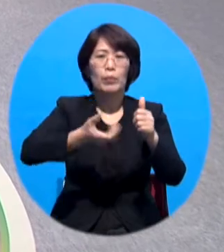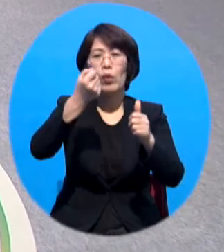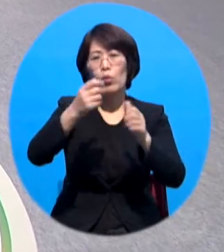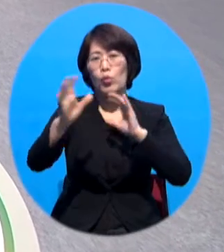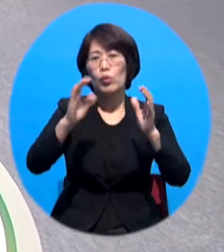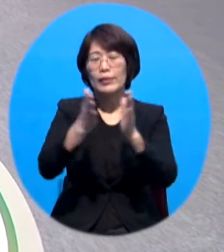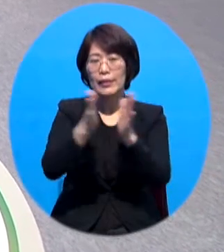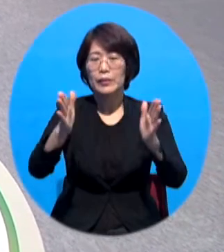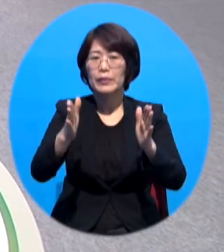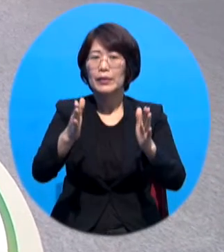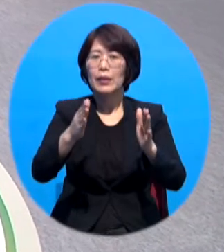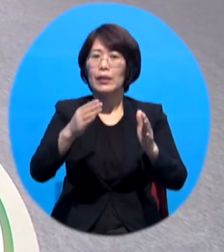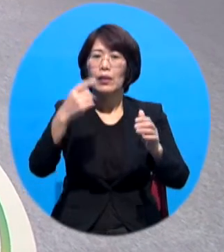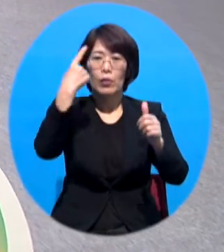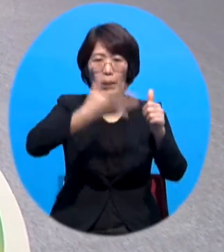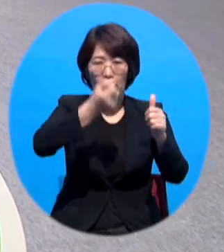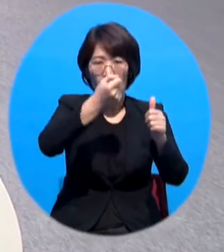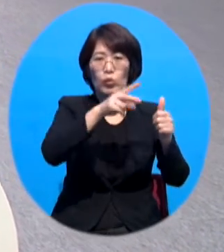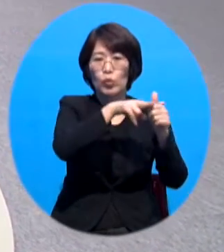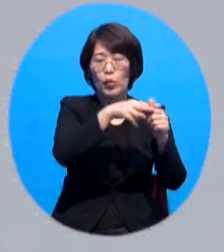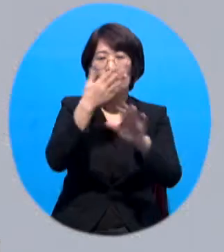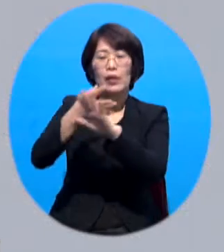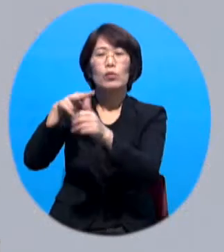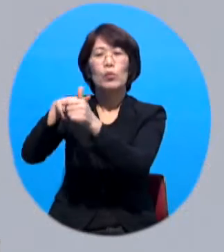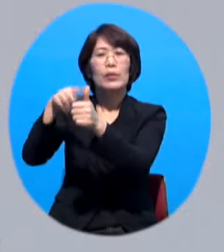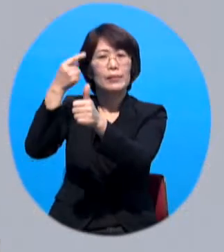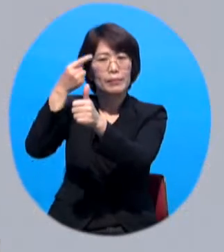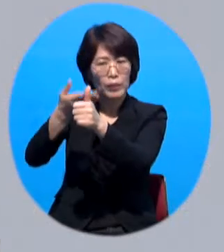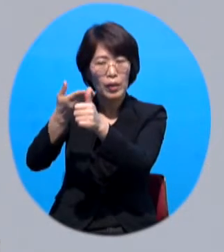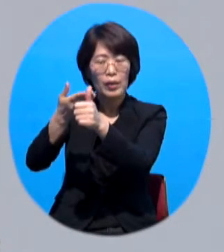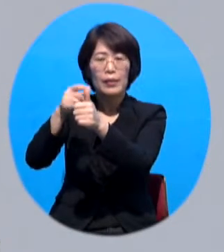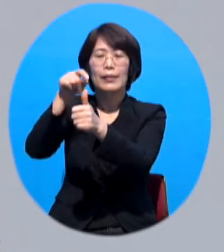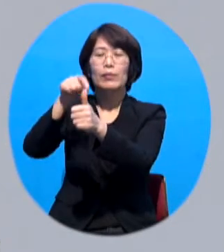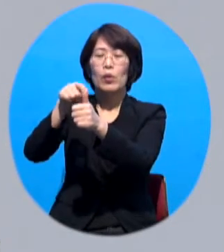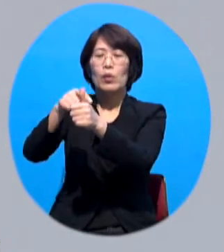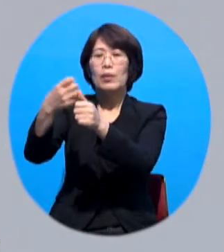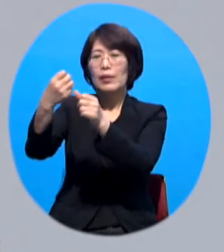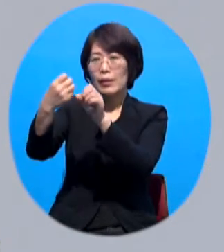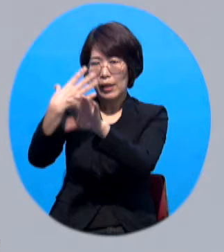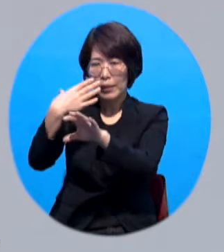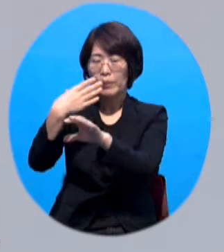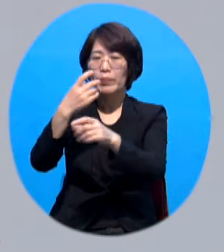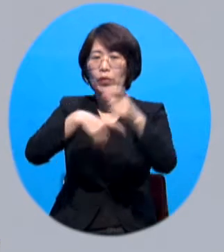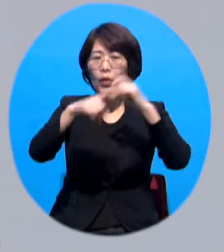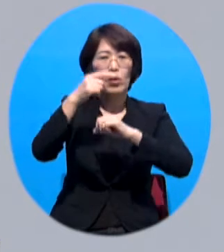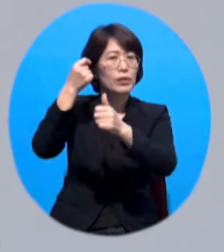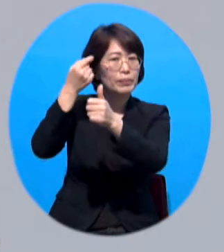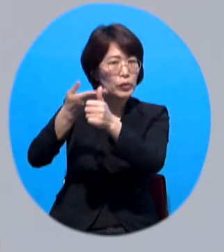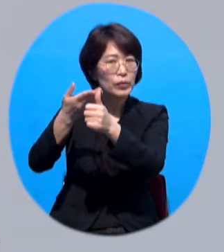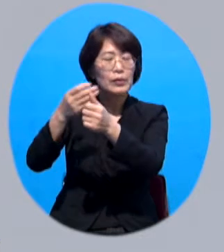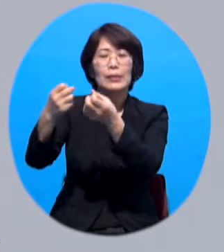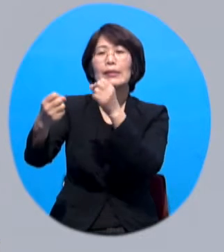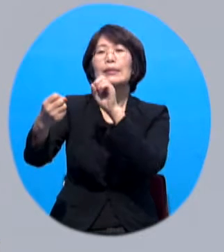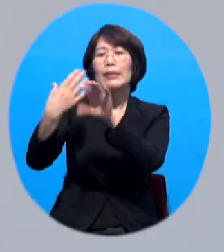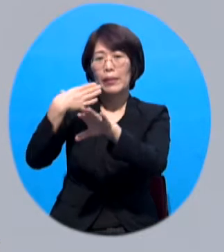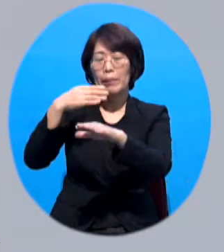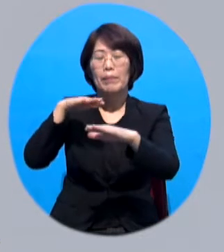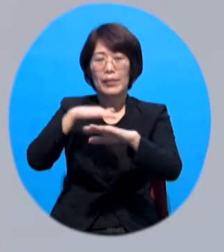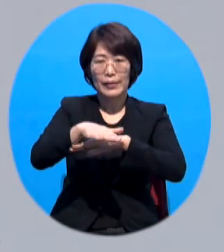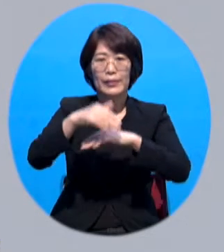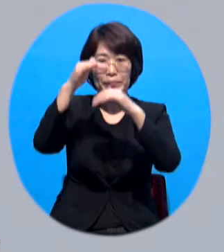잡은 후보가 상대 후보에게 질문을 하고 질문을 받은 후보가 답변하면 다시 보충 질문 보충 답변 하는